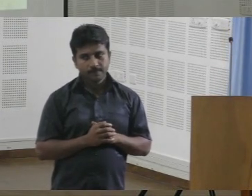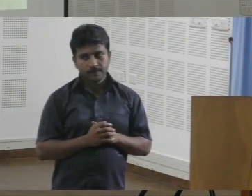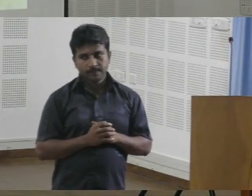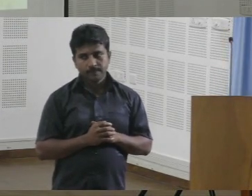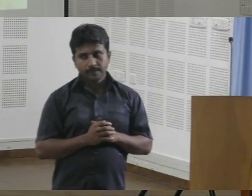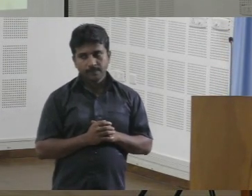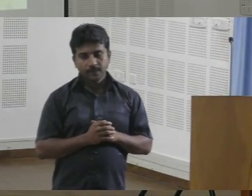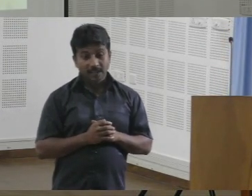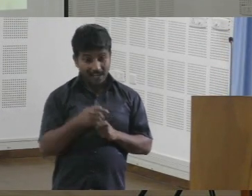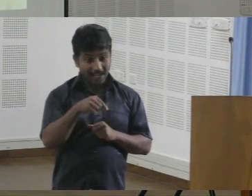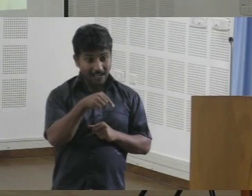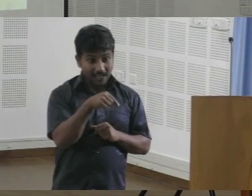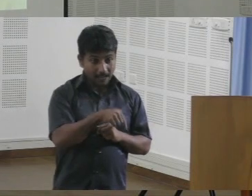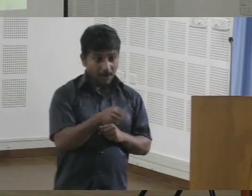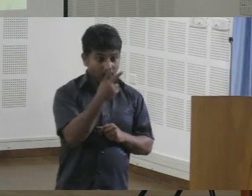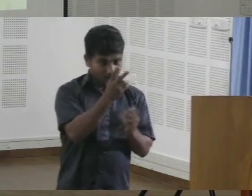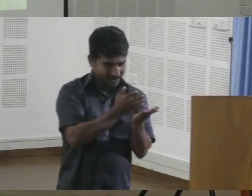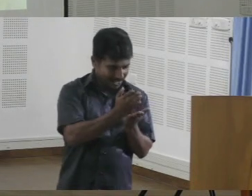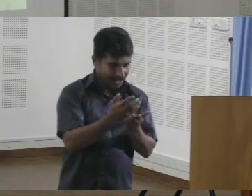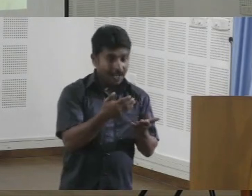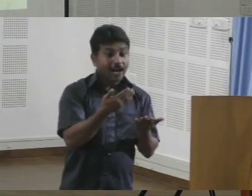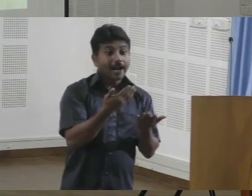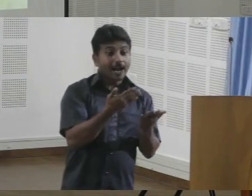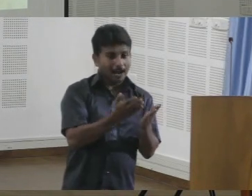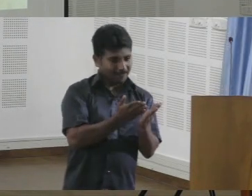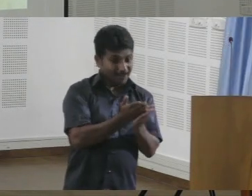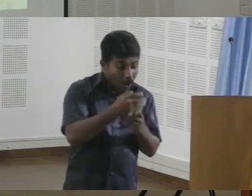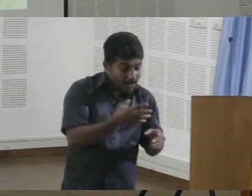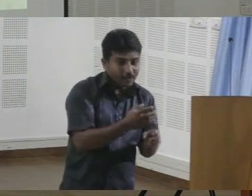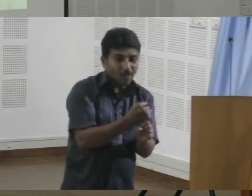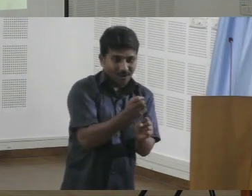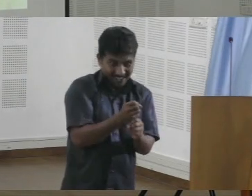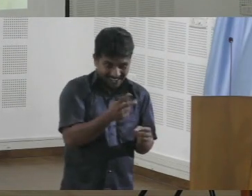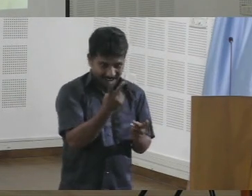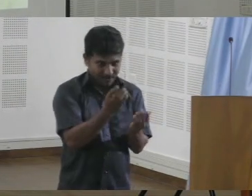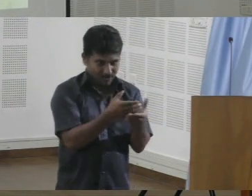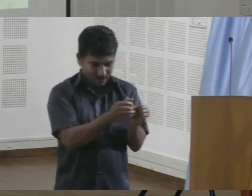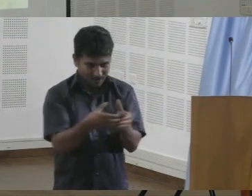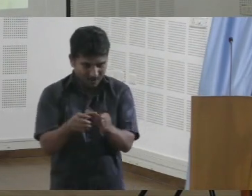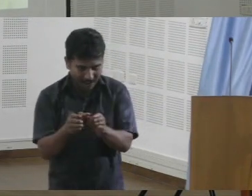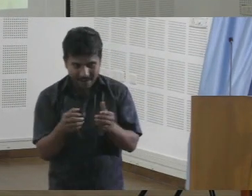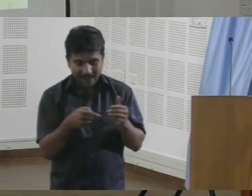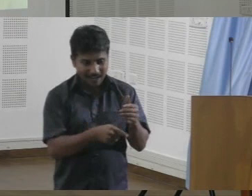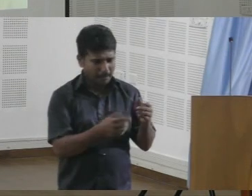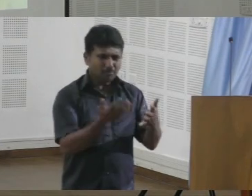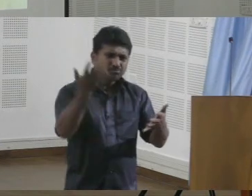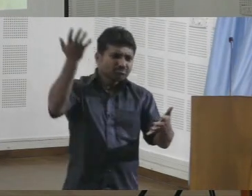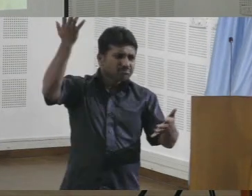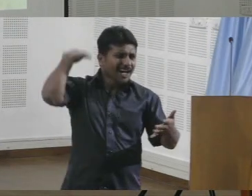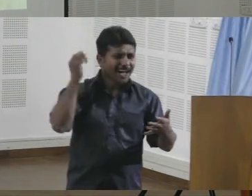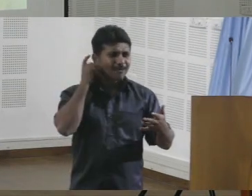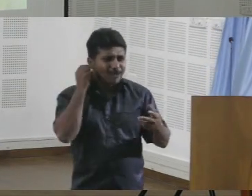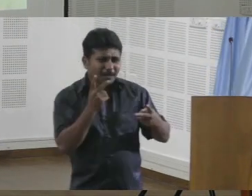ഇപ്പോൾ അദ്വൈതിന് രണ്ട് ടൈപ്പ് കളക്ഷൻസ് ഉണ്ട്. ഒന്ന് ട്രഡീഷണൽ എത്നിക് കളക്ഷൻസ് എന്ന് പറഞ്ഞിട്ട് സെറ്റ് ഓഫ് ട്രഡീഷണൽ കളക്ഷൻസ്